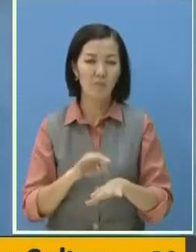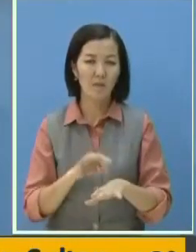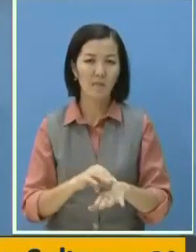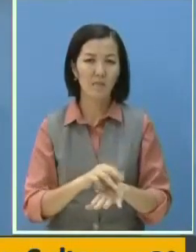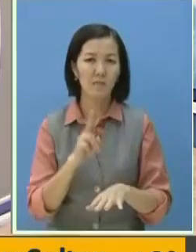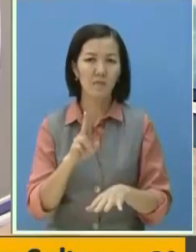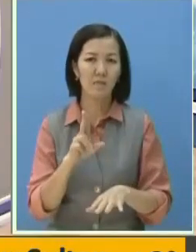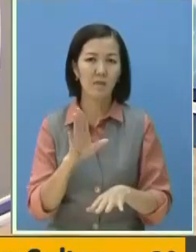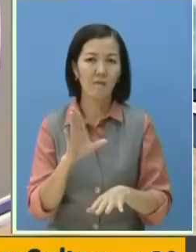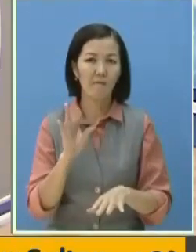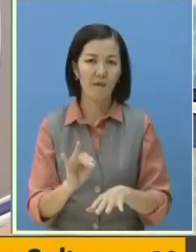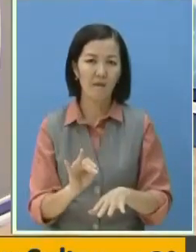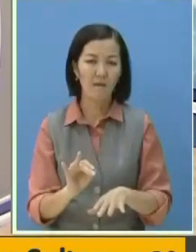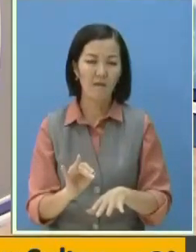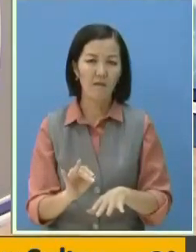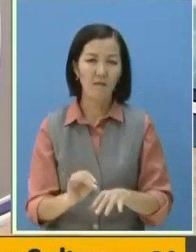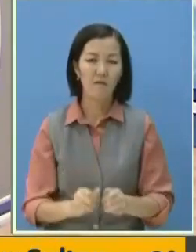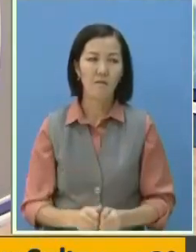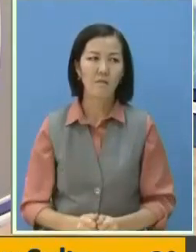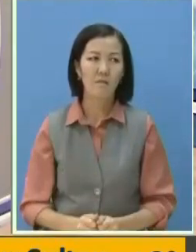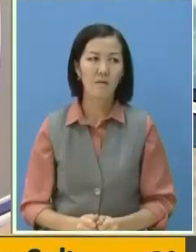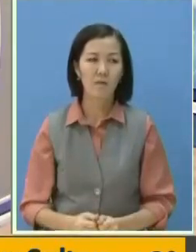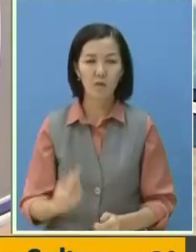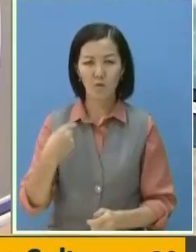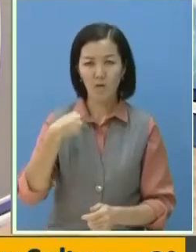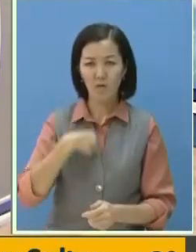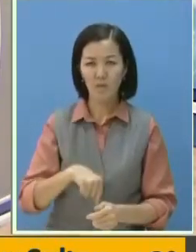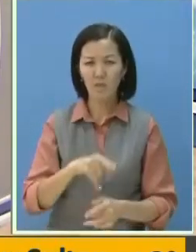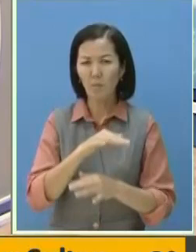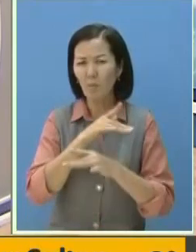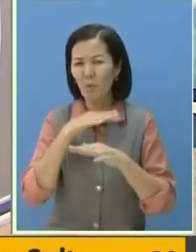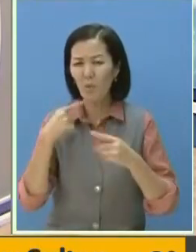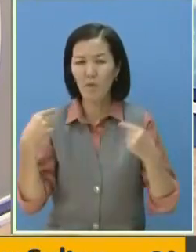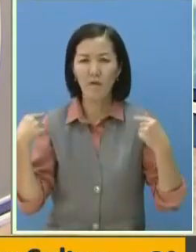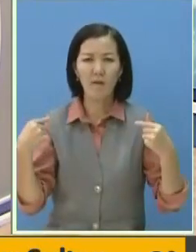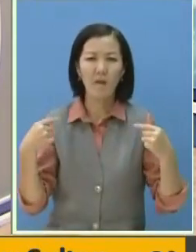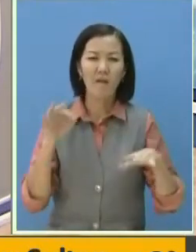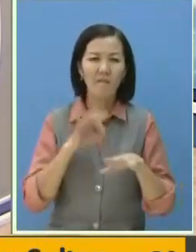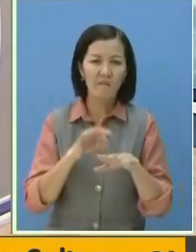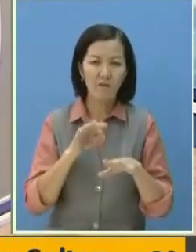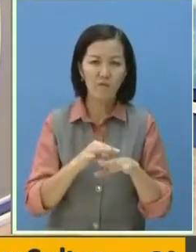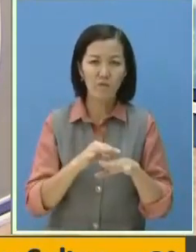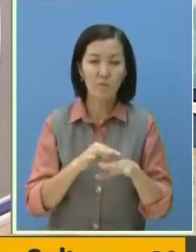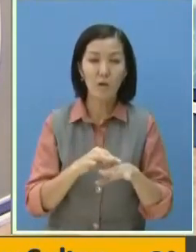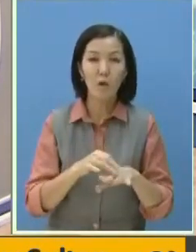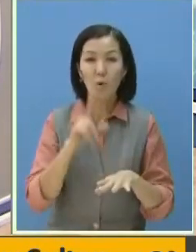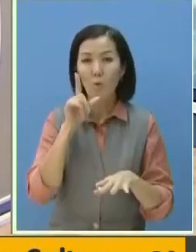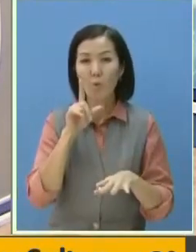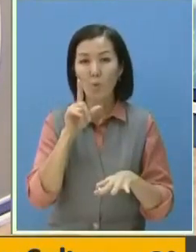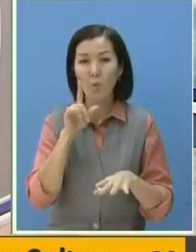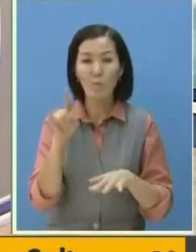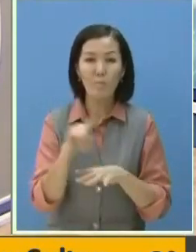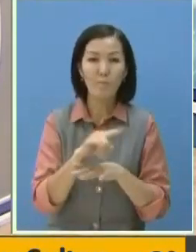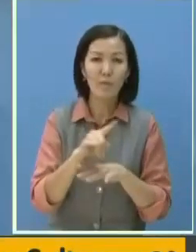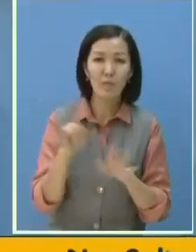это вообще уникальный организм, который носит в себе огромное количество вирусов и при этом сам не болеет.